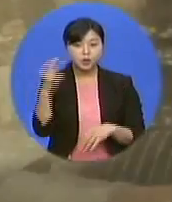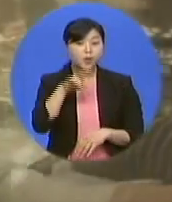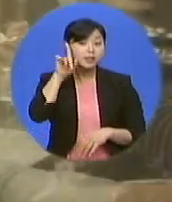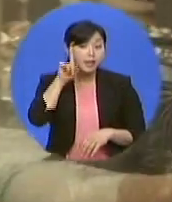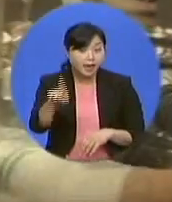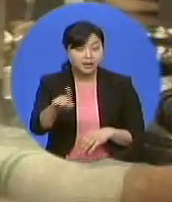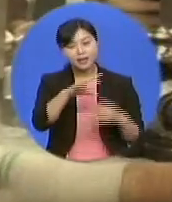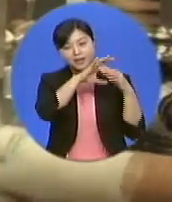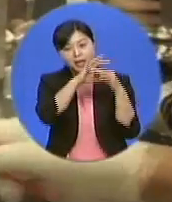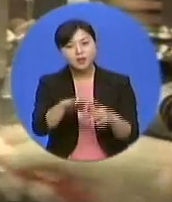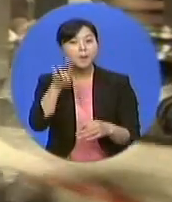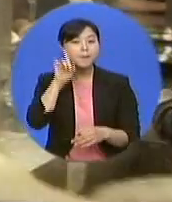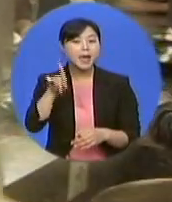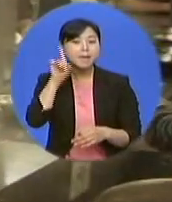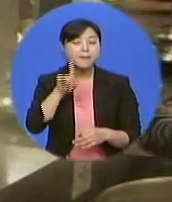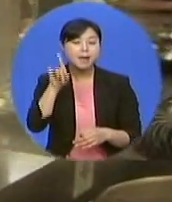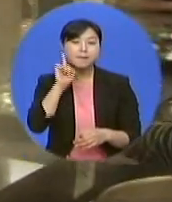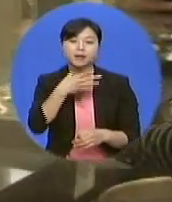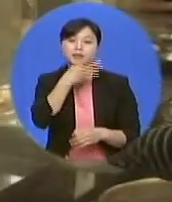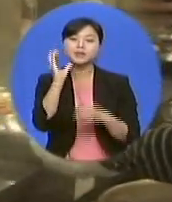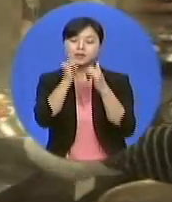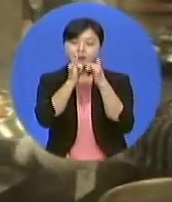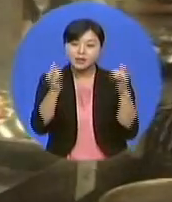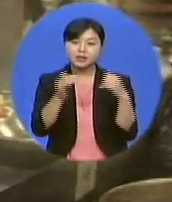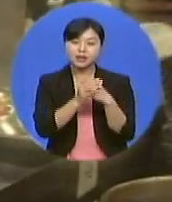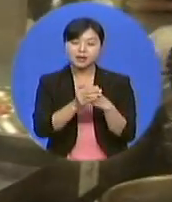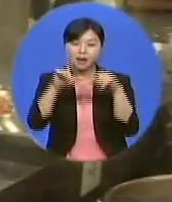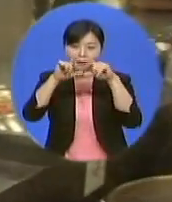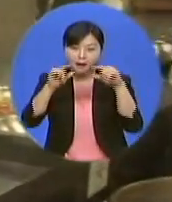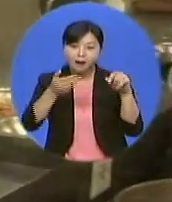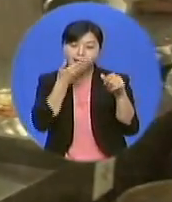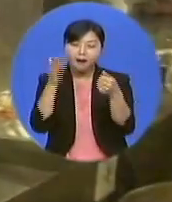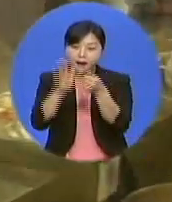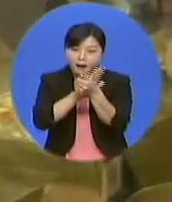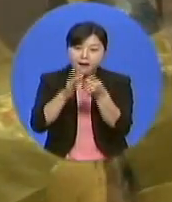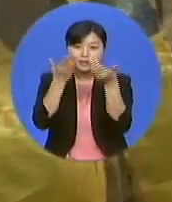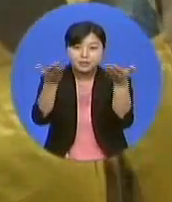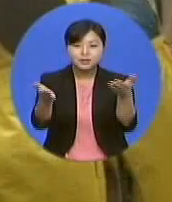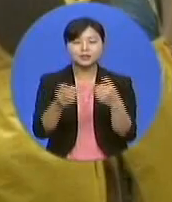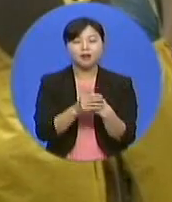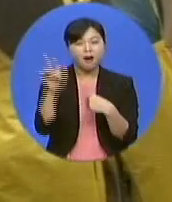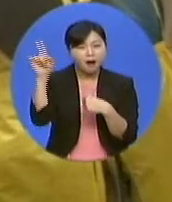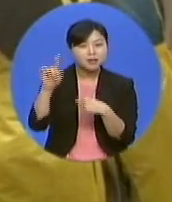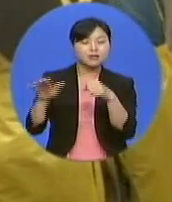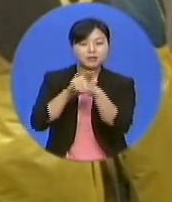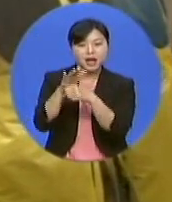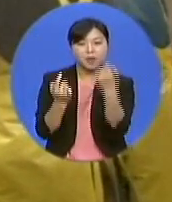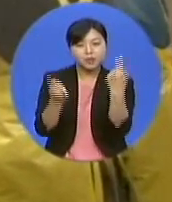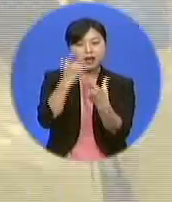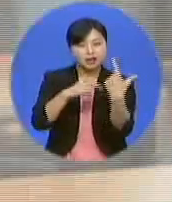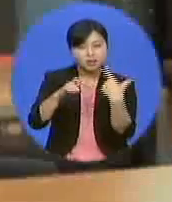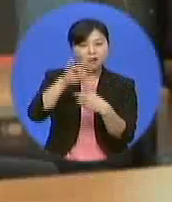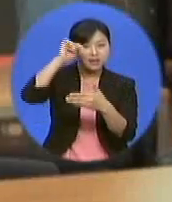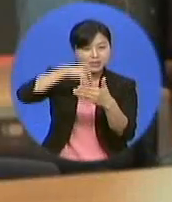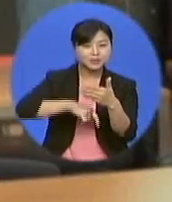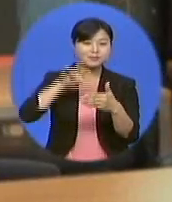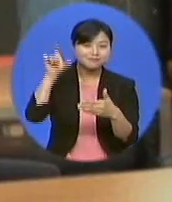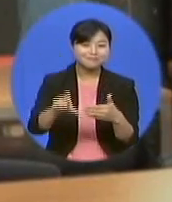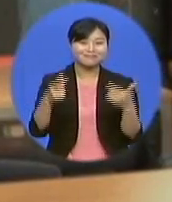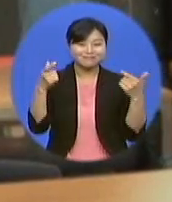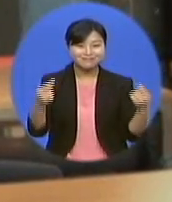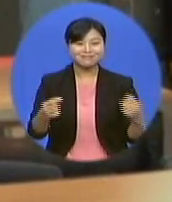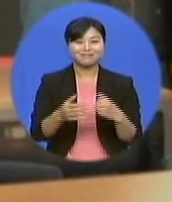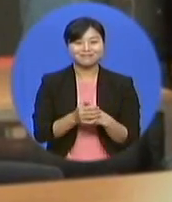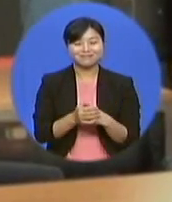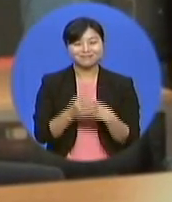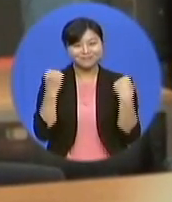내일도 매일 어르신들께 대접하는 밥 한 끼는 그 어떤 사랑보다도 깊고 단단하다. 한마음